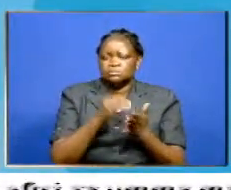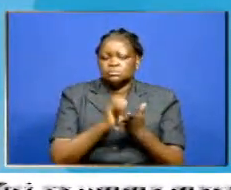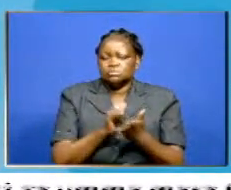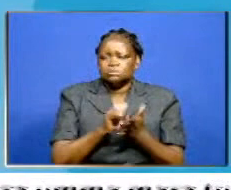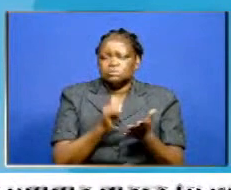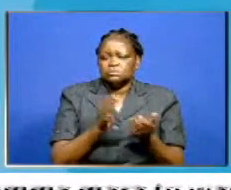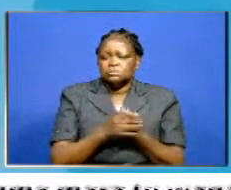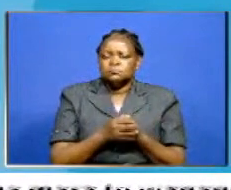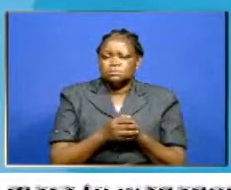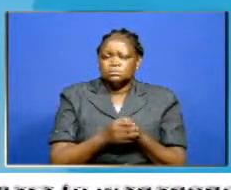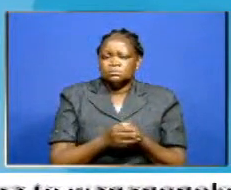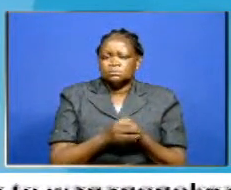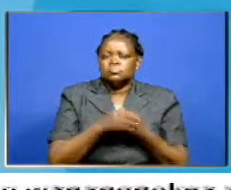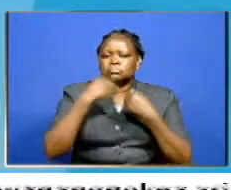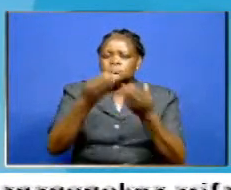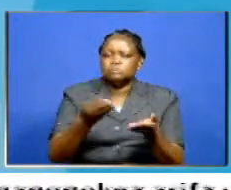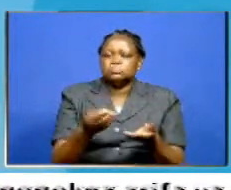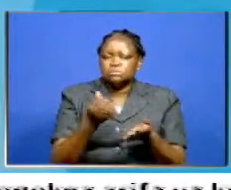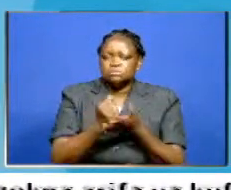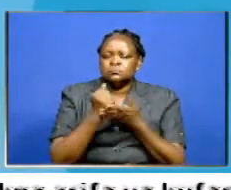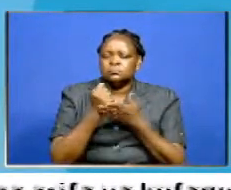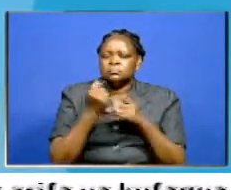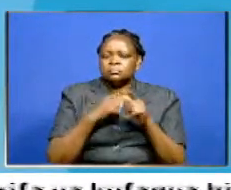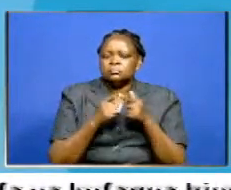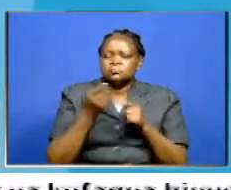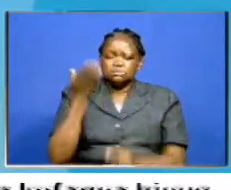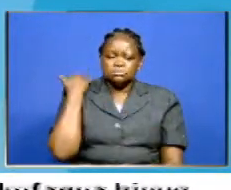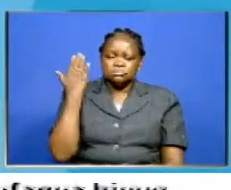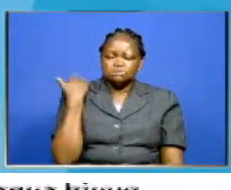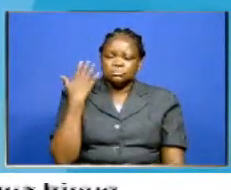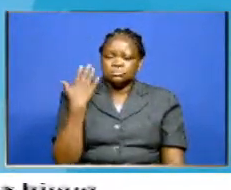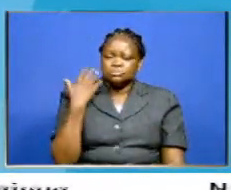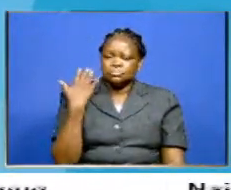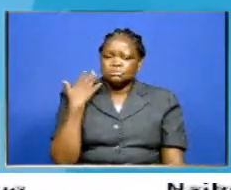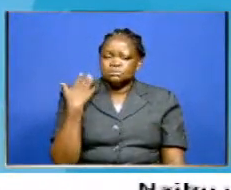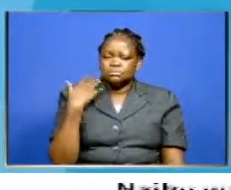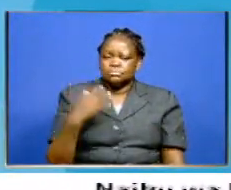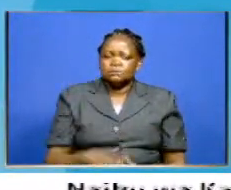pesa ya kumsaidia. Na ukiangalia hapo mbeleni